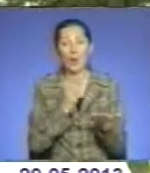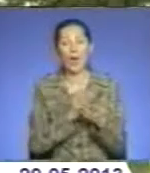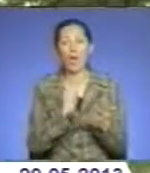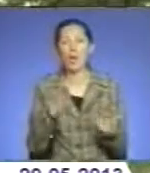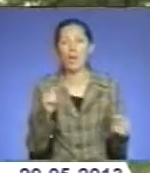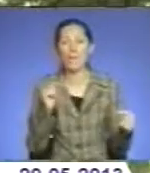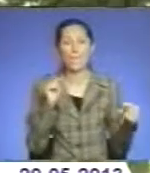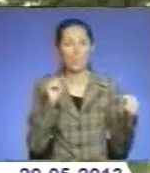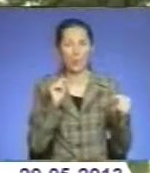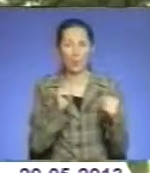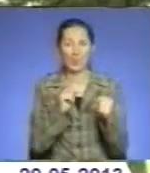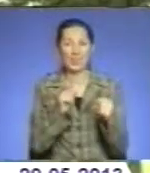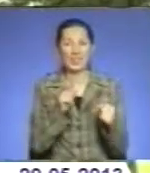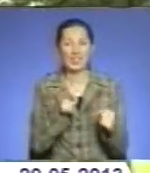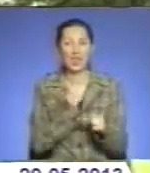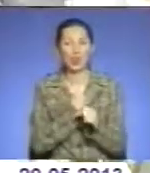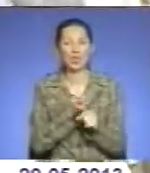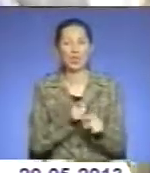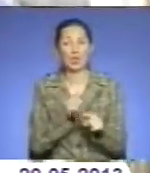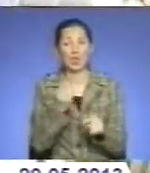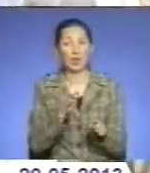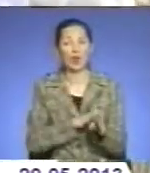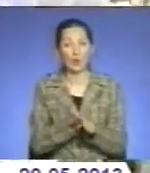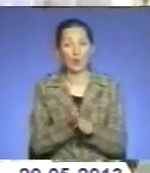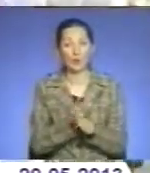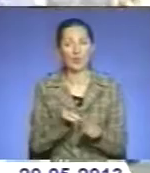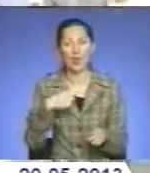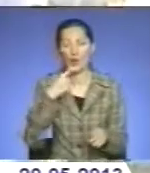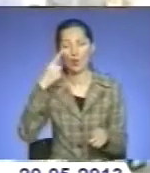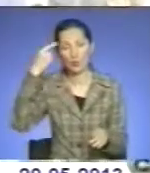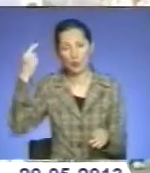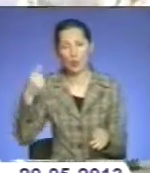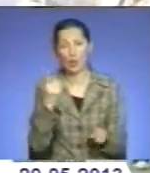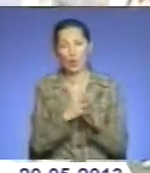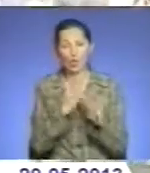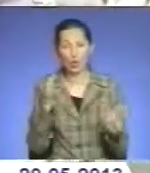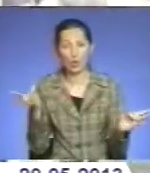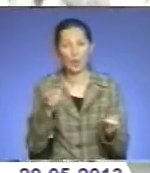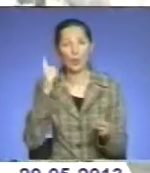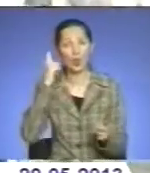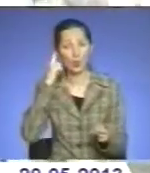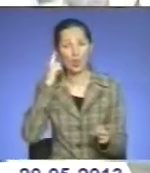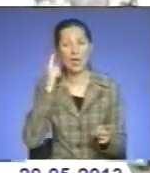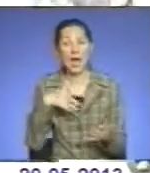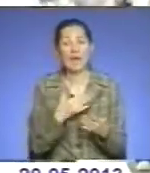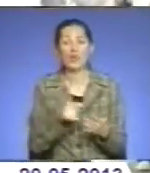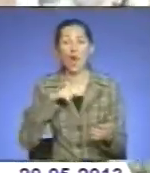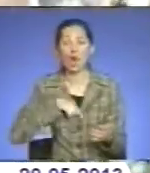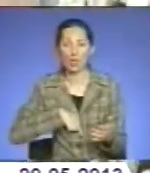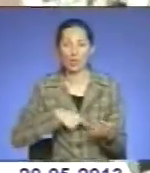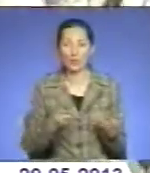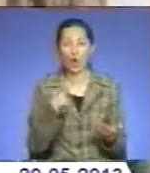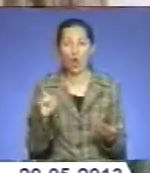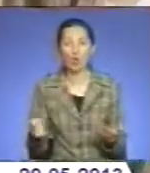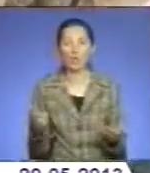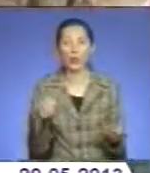протилежністю тій роботі, яку ви виконуєте. Як стверджують психологи, в першу чергу слід прислухатися до свого організму. Якщо людина